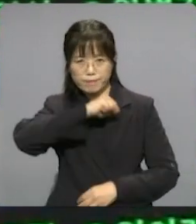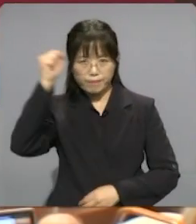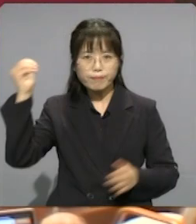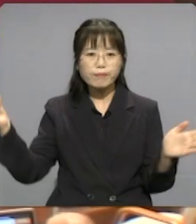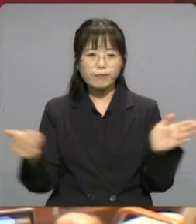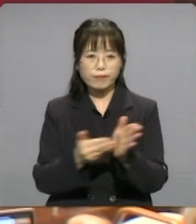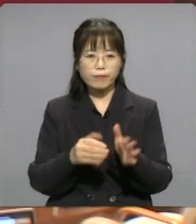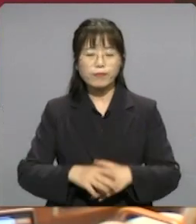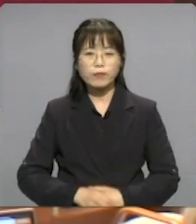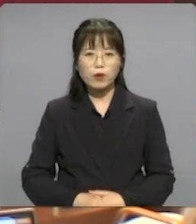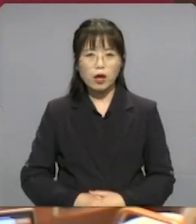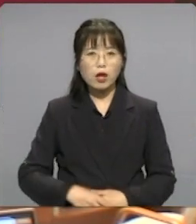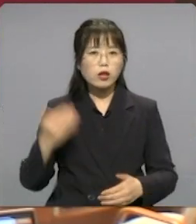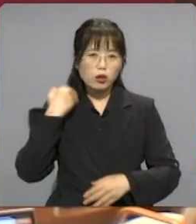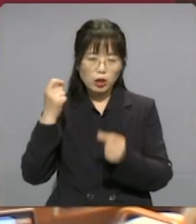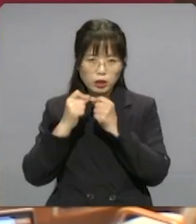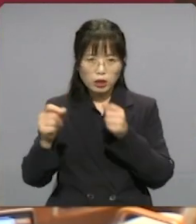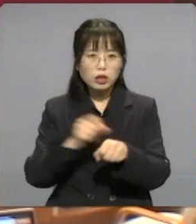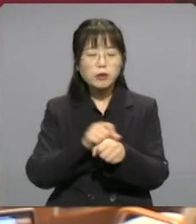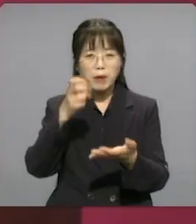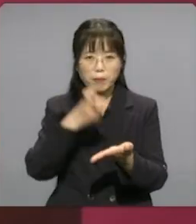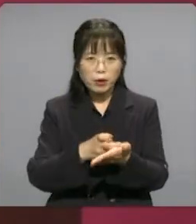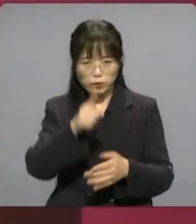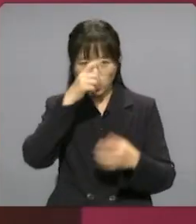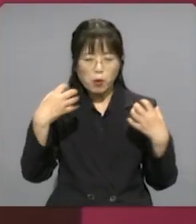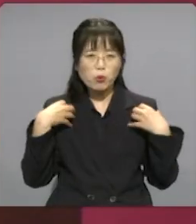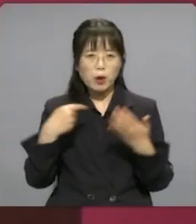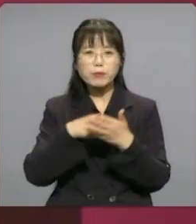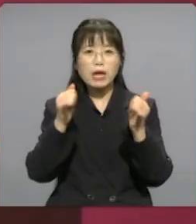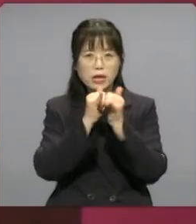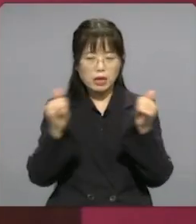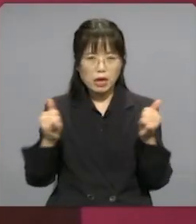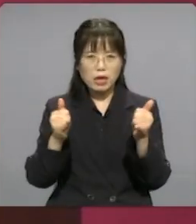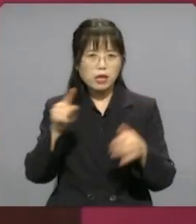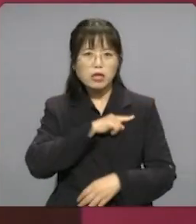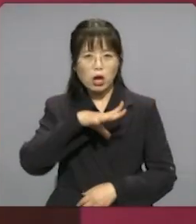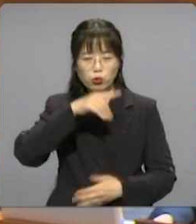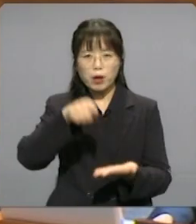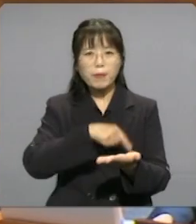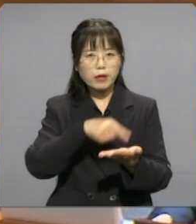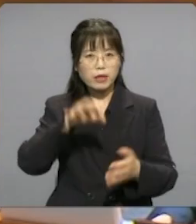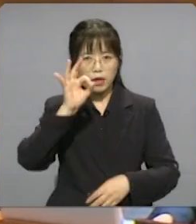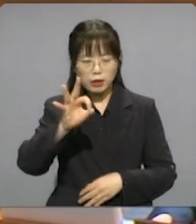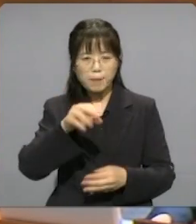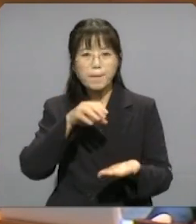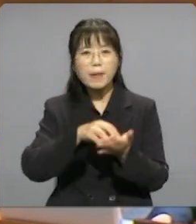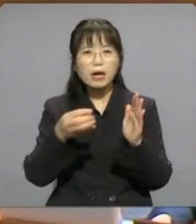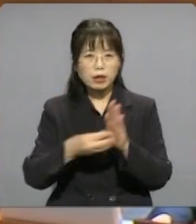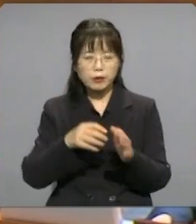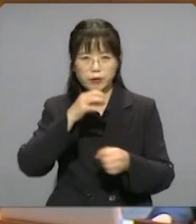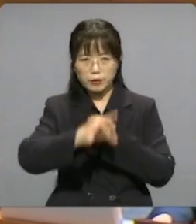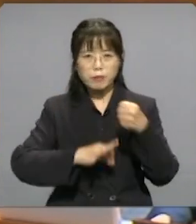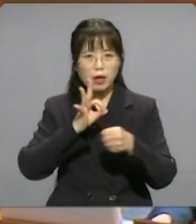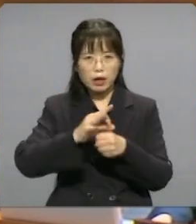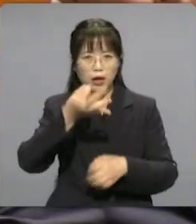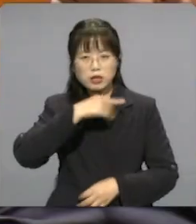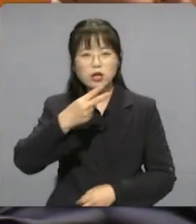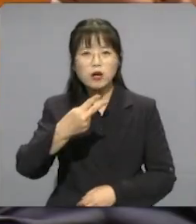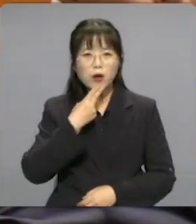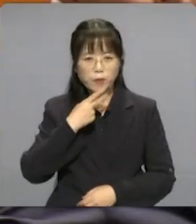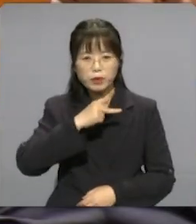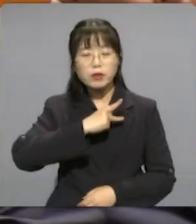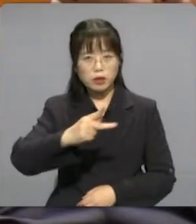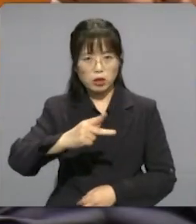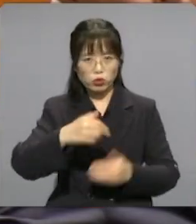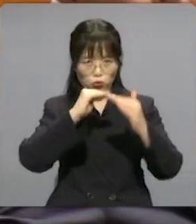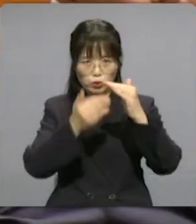넘었습니다. 전세 사기 특별법에는 정부가 피해자들에게 최우선 변제금만큼 10년간 무이자로 대출해주는